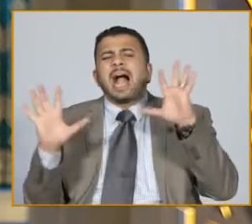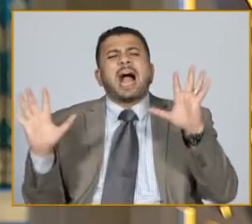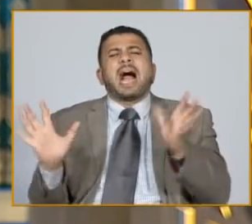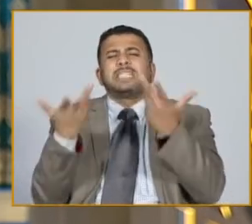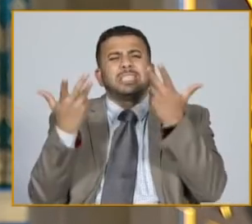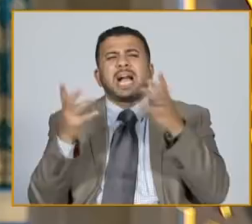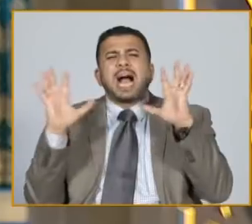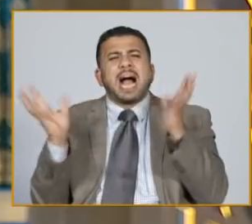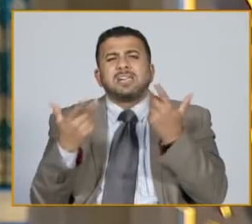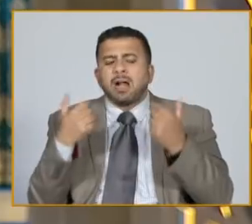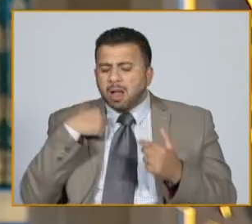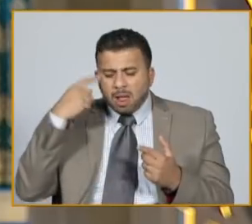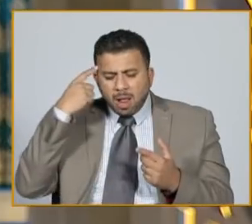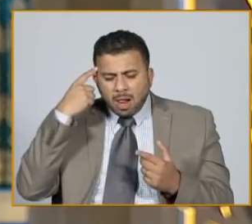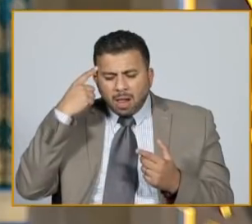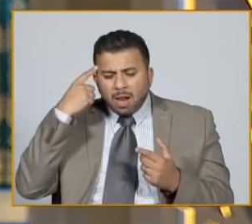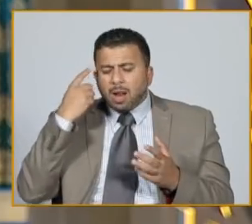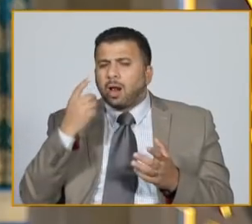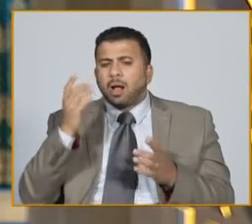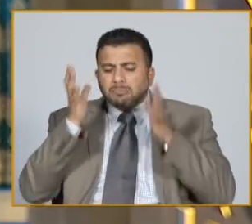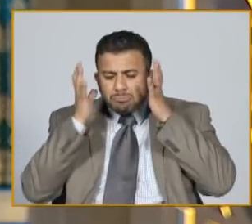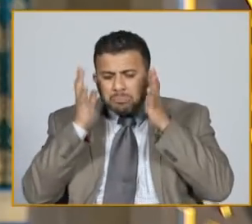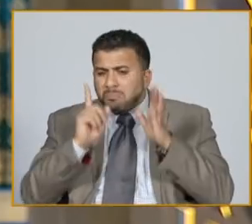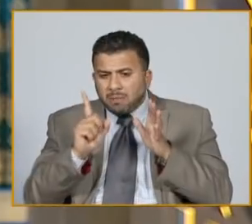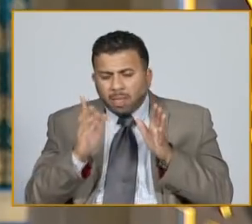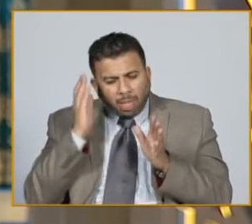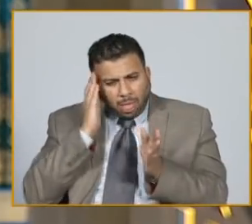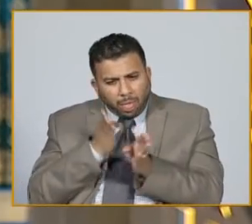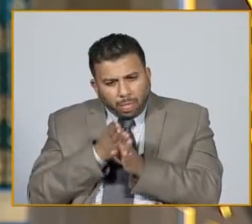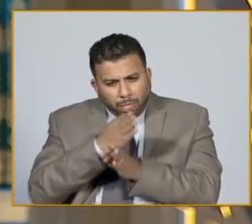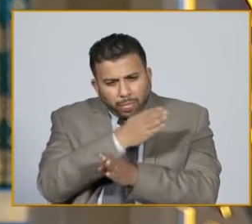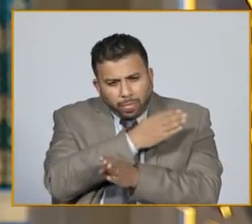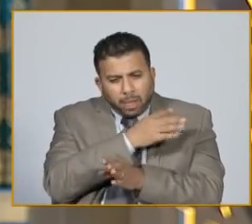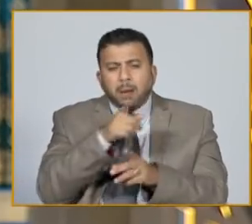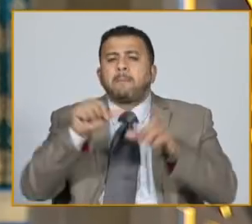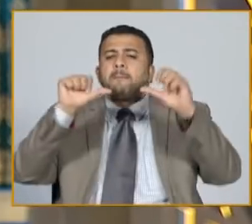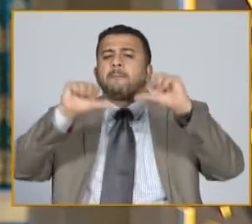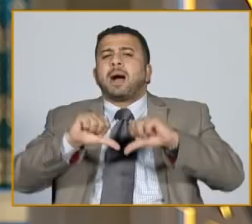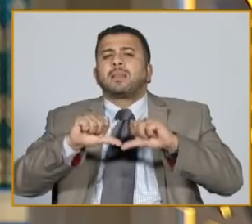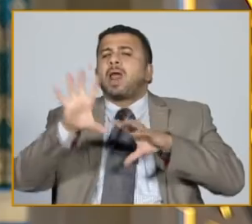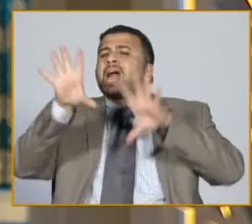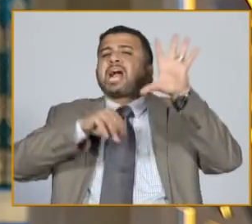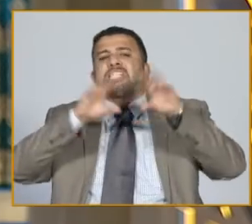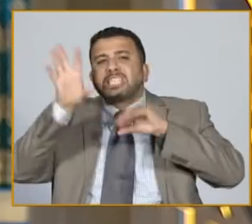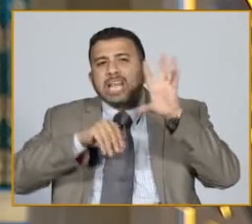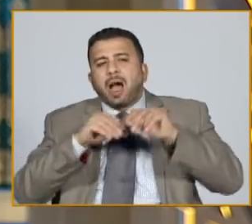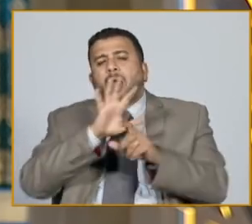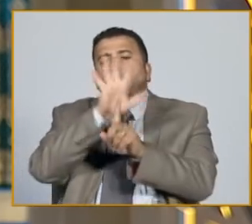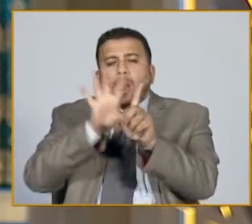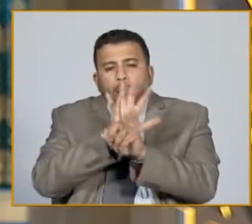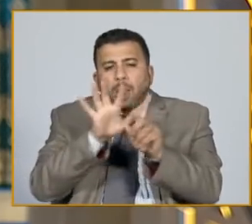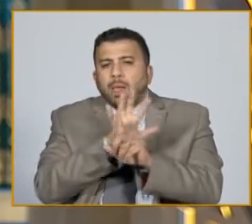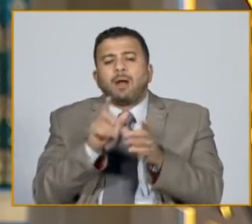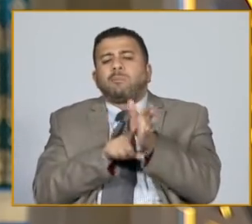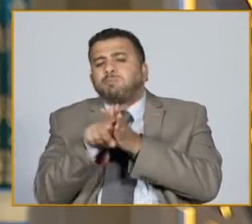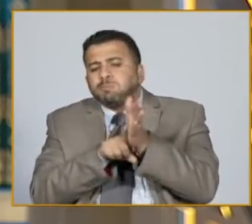الله فهو من الباطل، كل معازف ولا حكايات ولا قصص باطلة ولا غيبة ولا نميمة